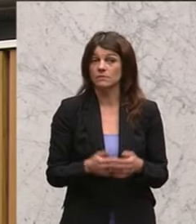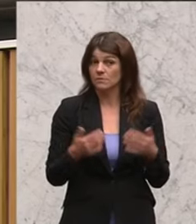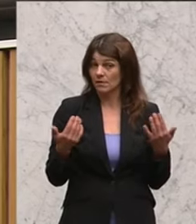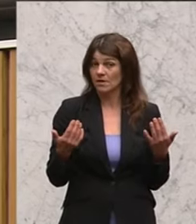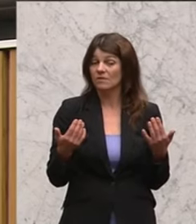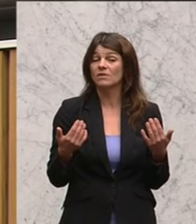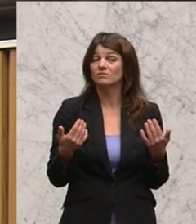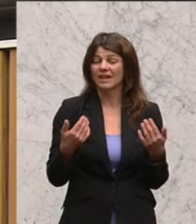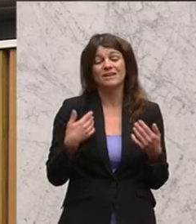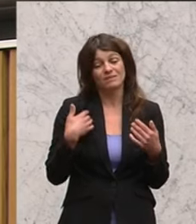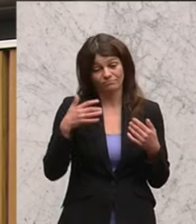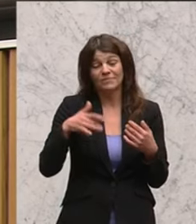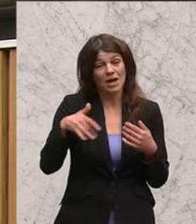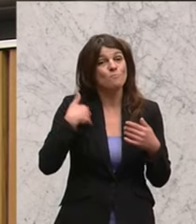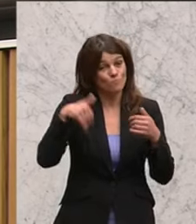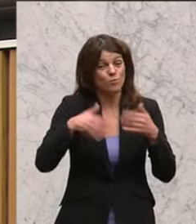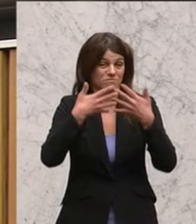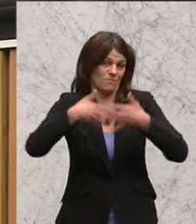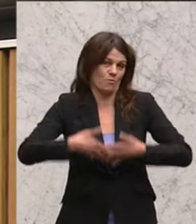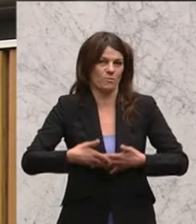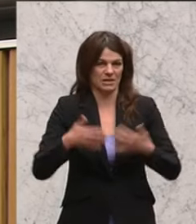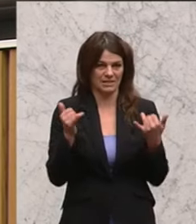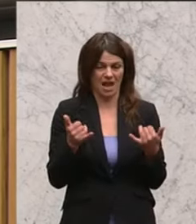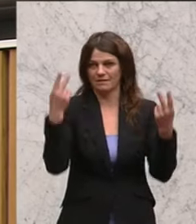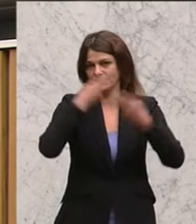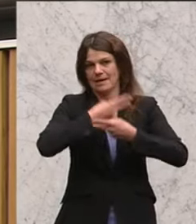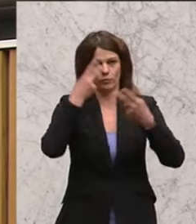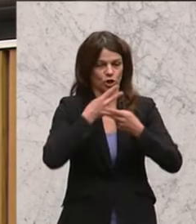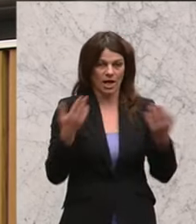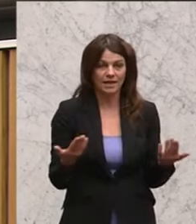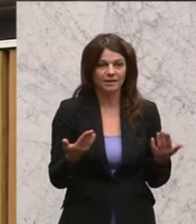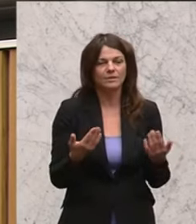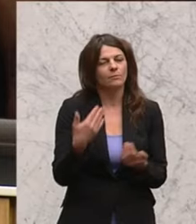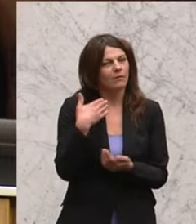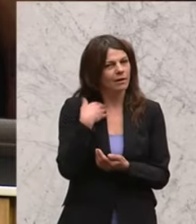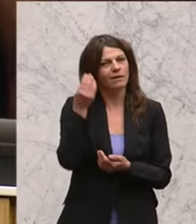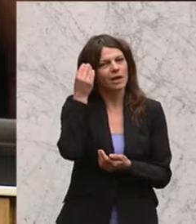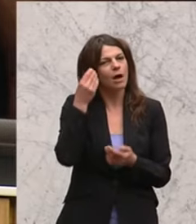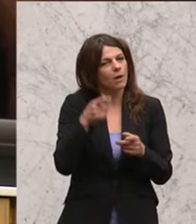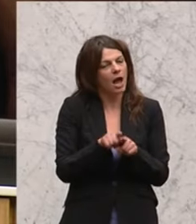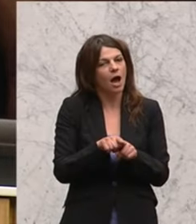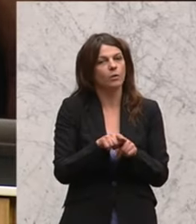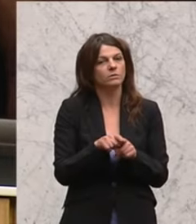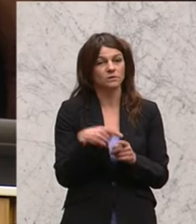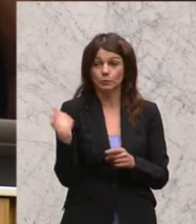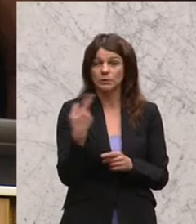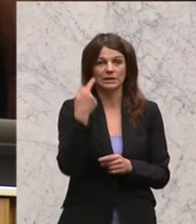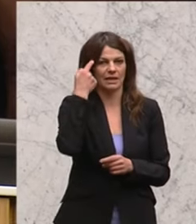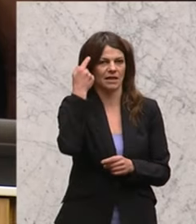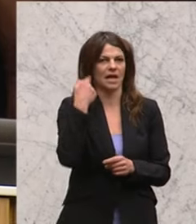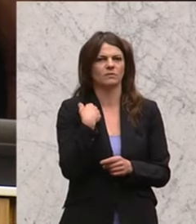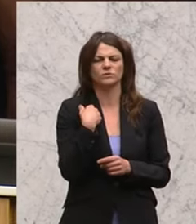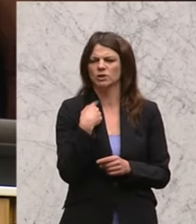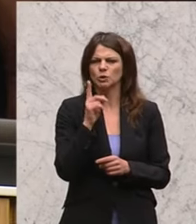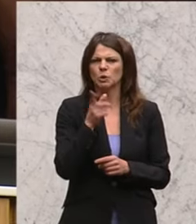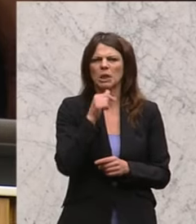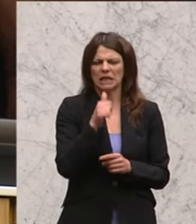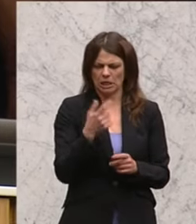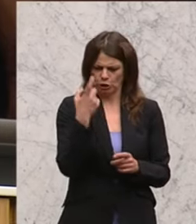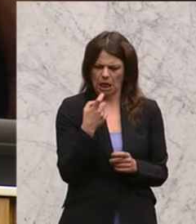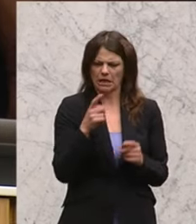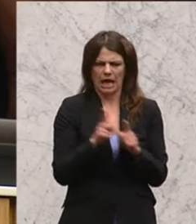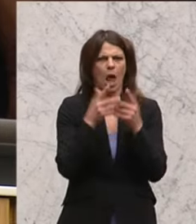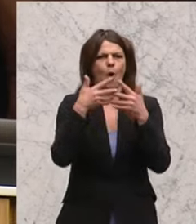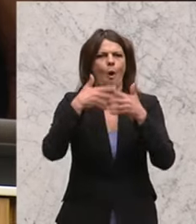Wir werden Kompromisse oft genug machen müssen. Das ist ja selbstverständlich. Aber ich denke, wir sollten unser Denken nicht mit dem Kompromiss